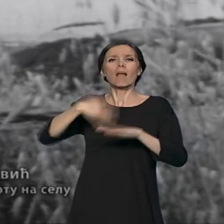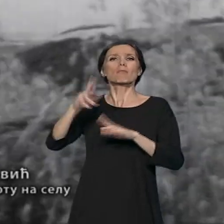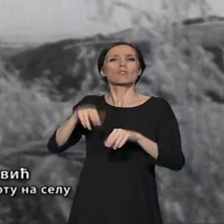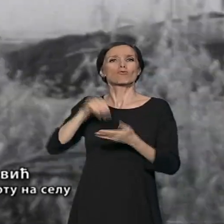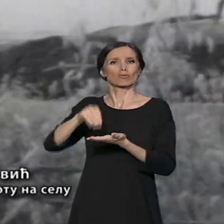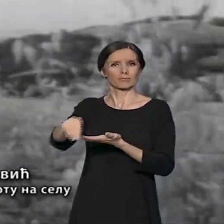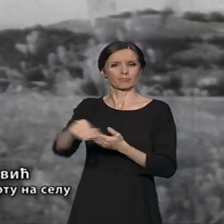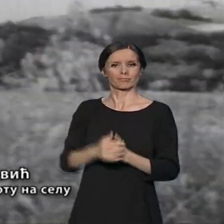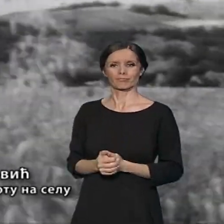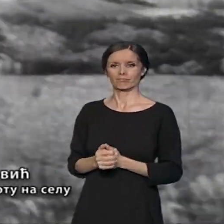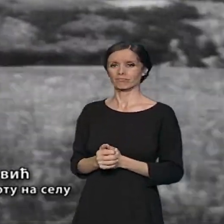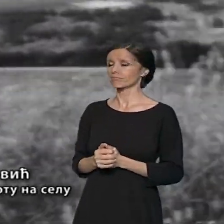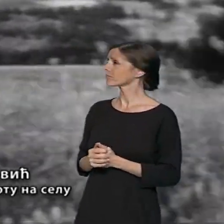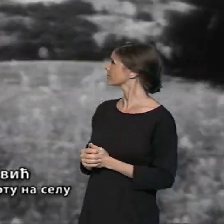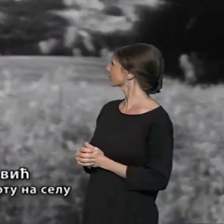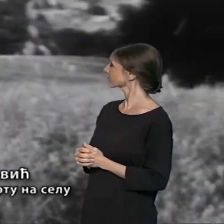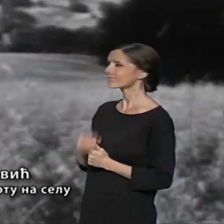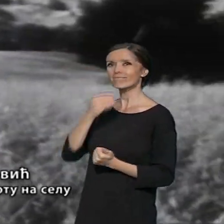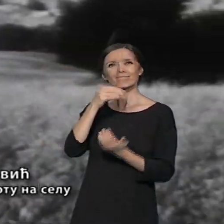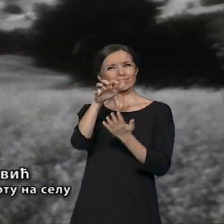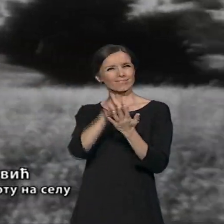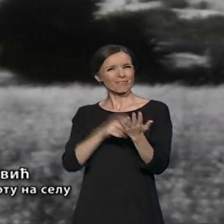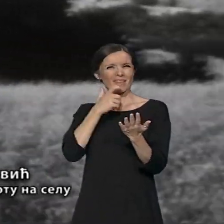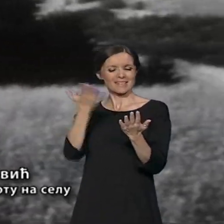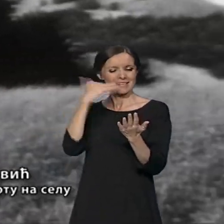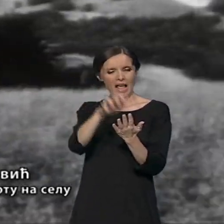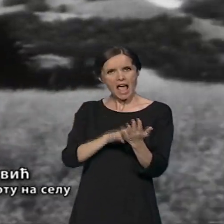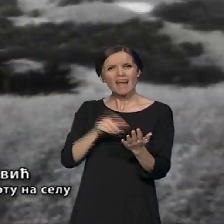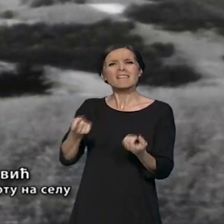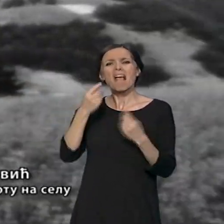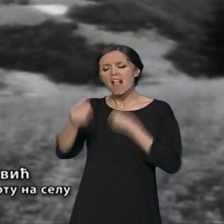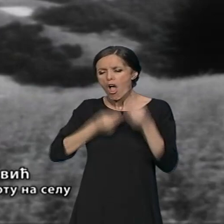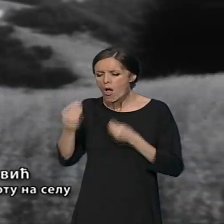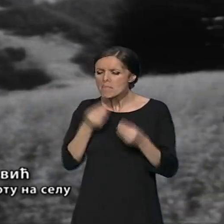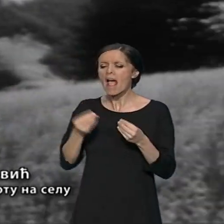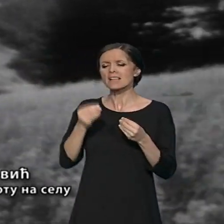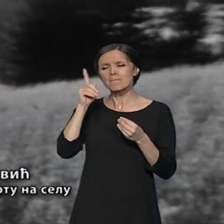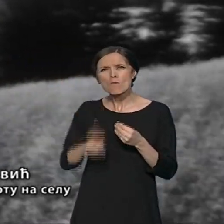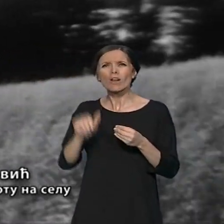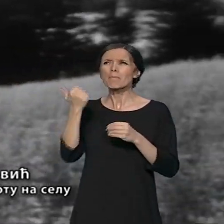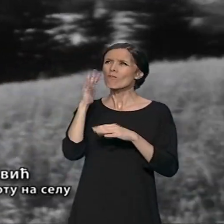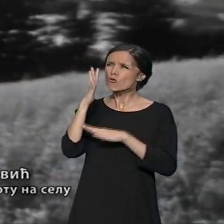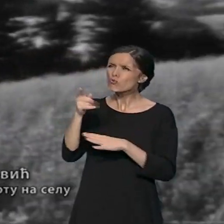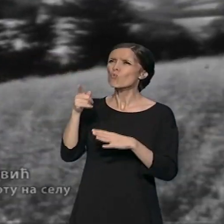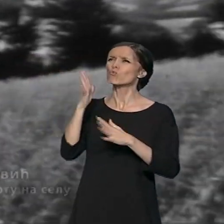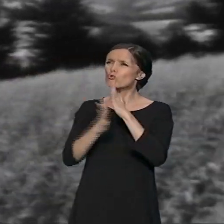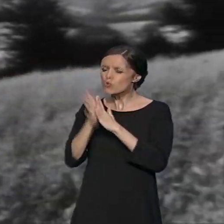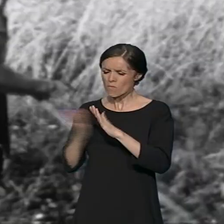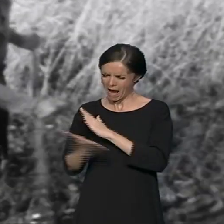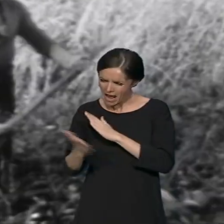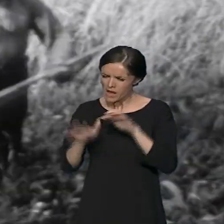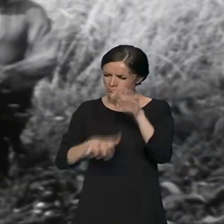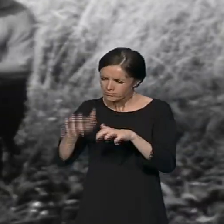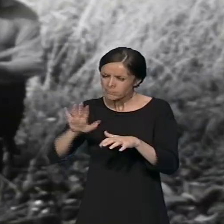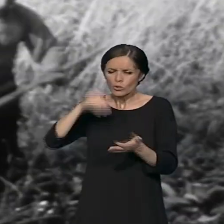Polje je trebalo da se krči. Posejemo jedan, dva dana oranja kukuruza i dan i po žita, pa nam to